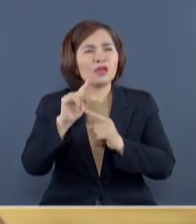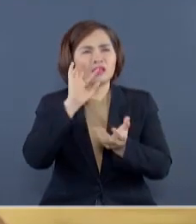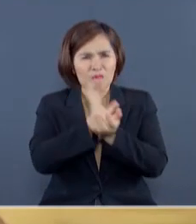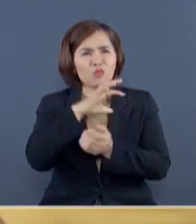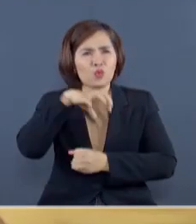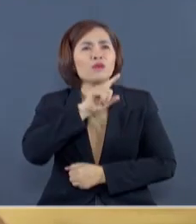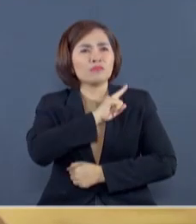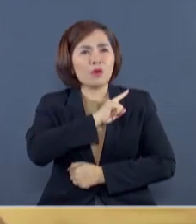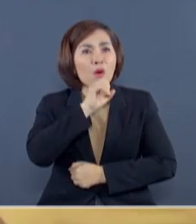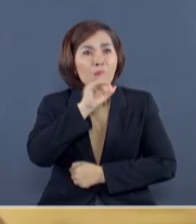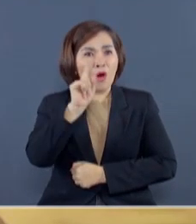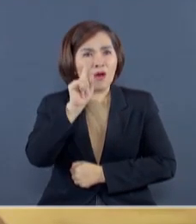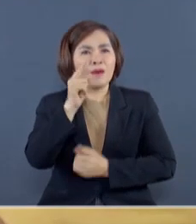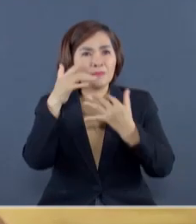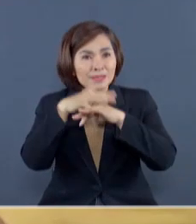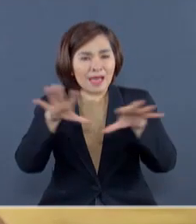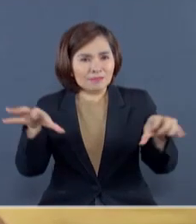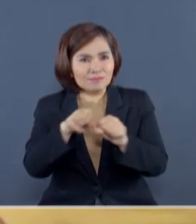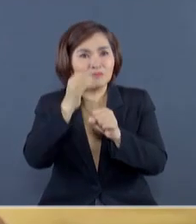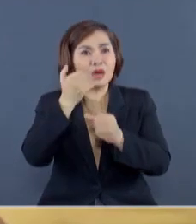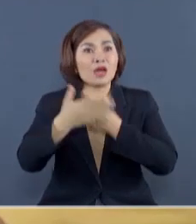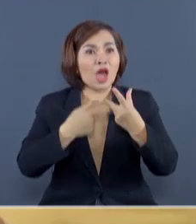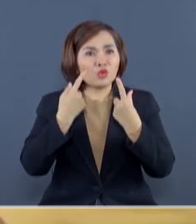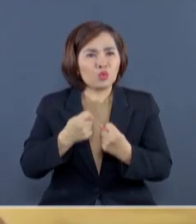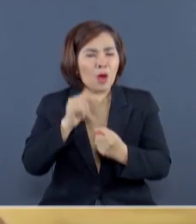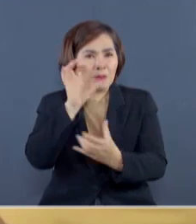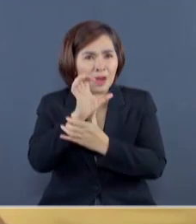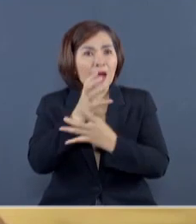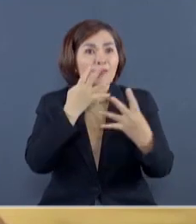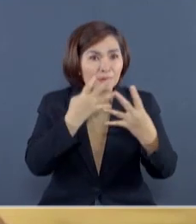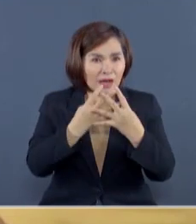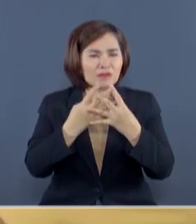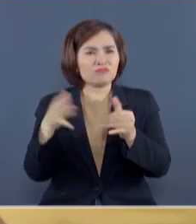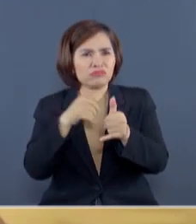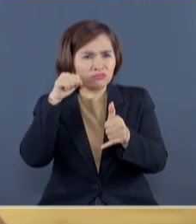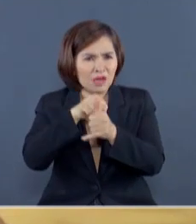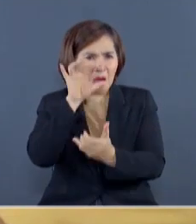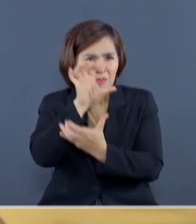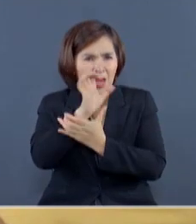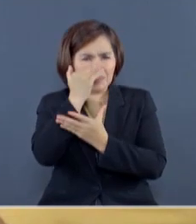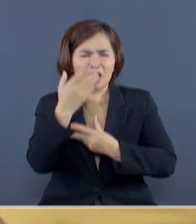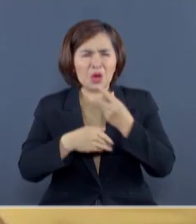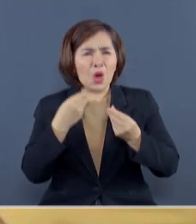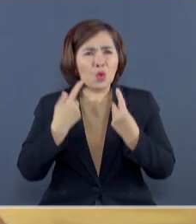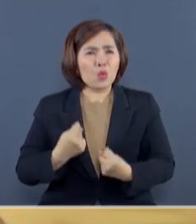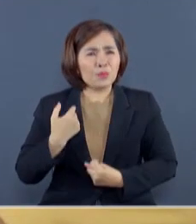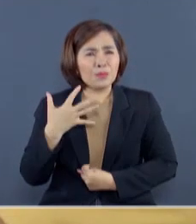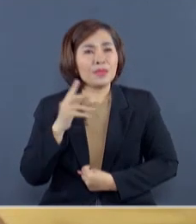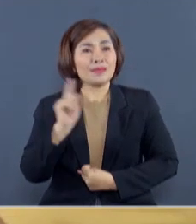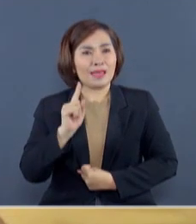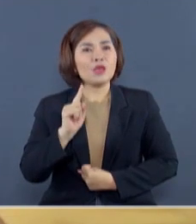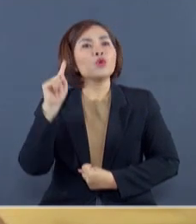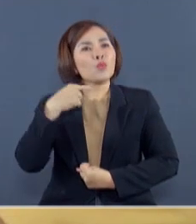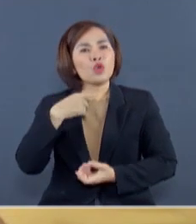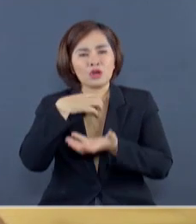ดหากักขังทำร้ายร่างกายบังคับเด็กค้าประเวณีหรือไม่เธอยืนยันค่ะว่าเด็กๆเนี่ยเสนอ